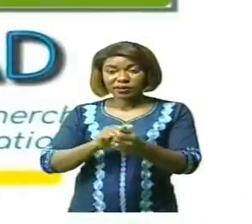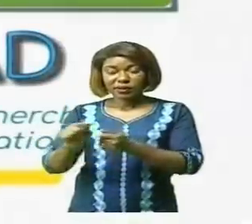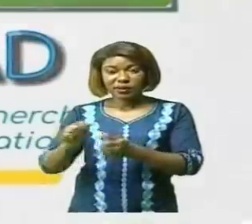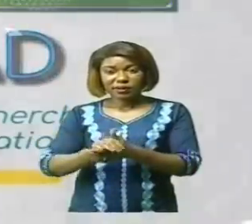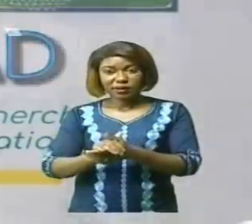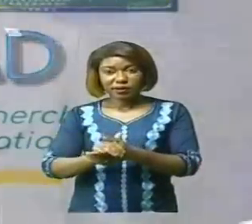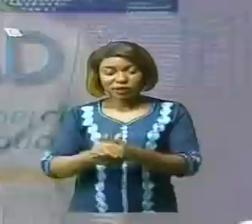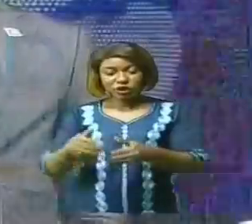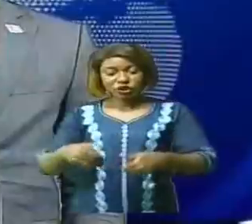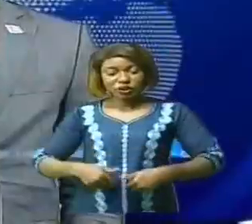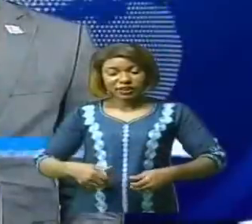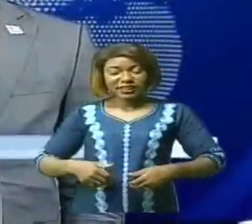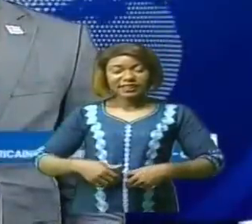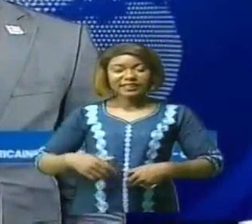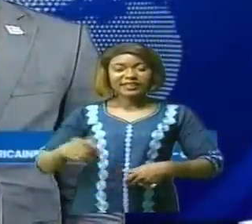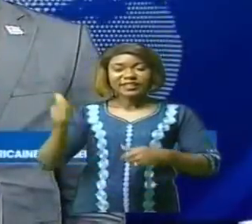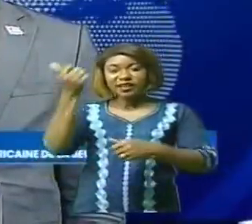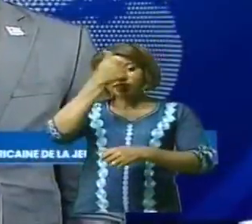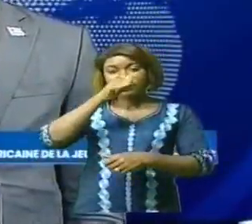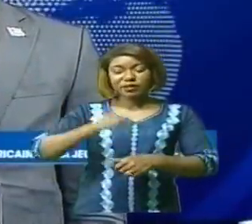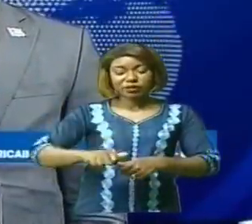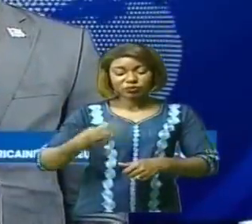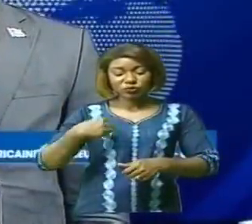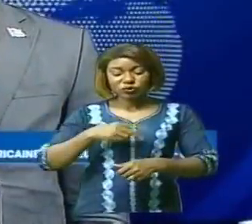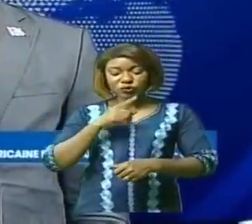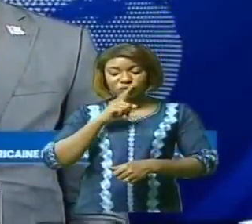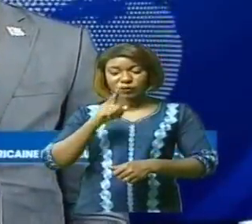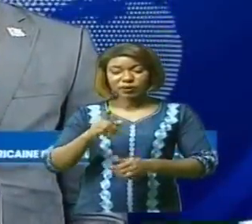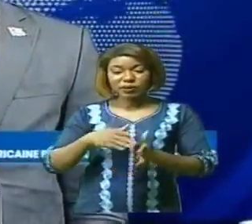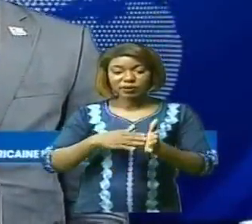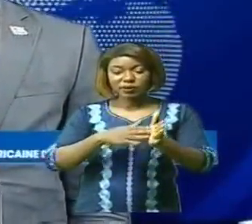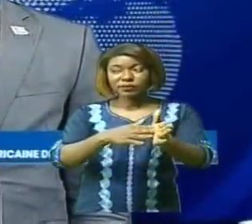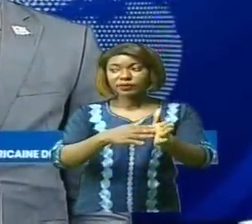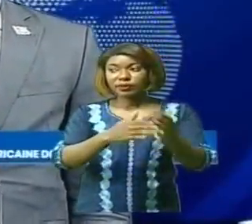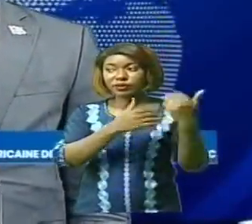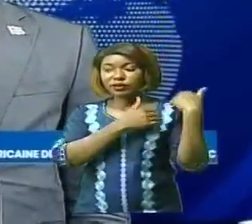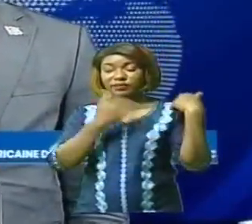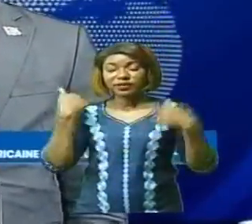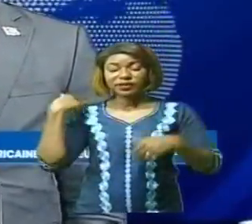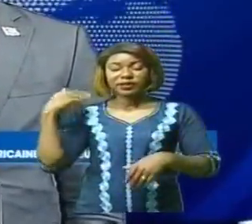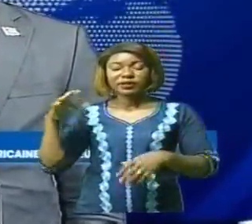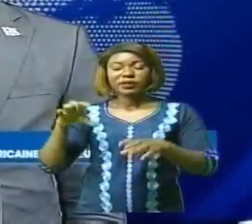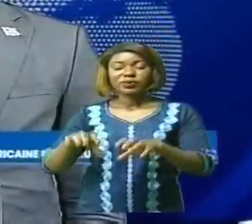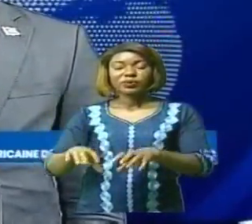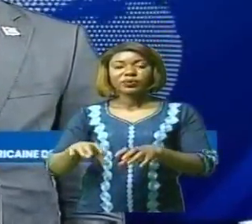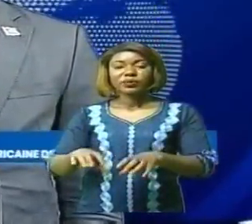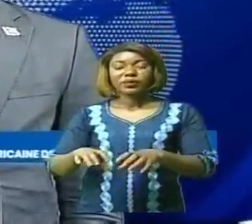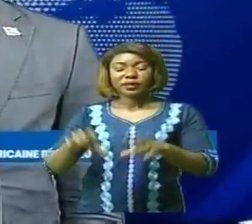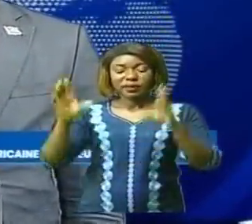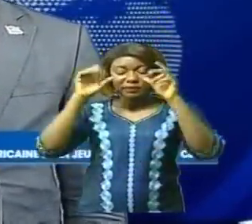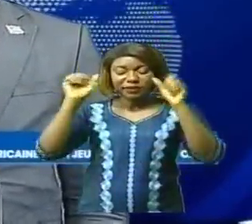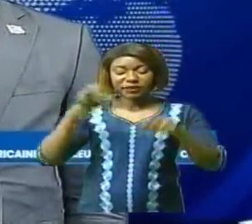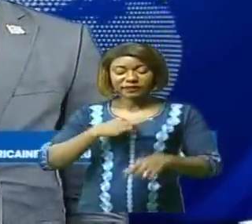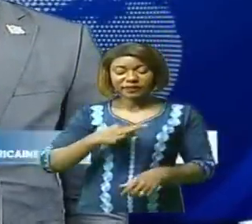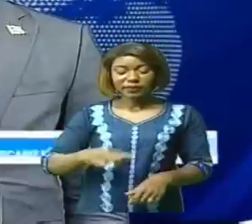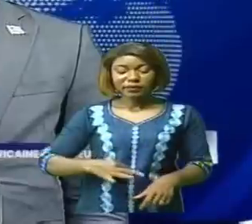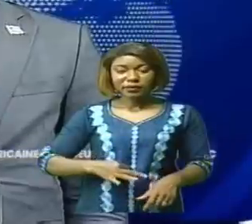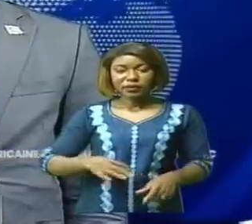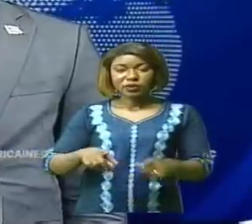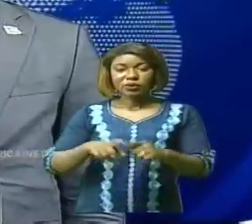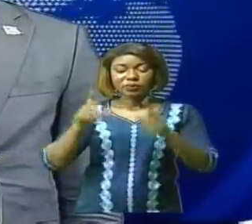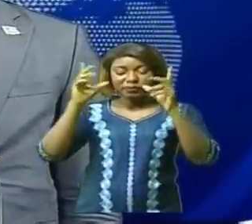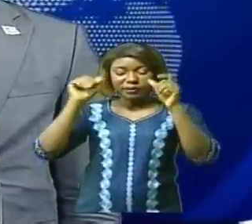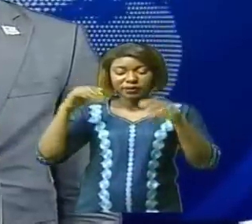de la jeunesse africaine. Nous sommes là pour accompagner la mandature du chef d'État congolais, Félix Antoine Tshisekedi, comme